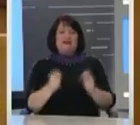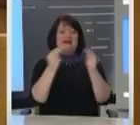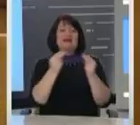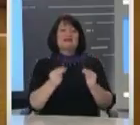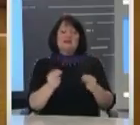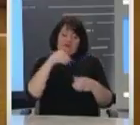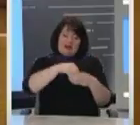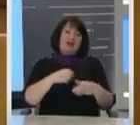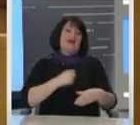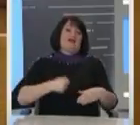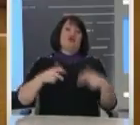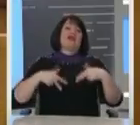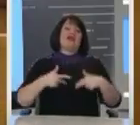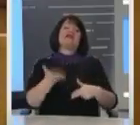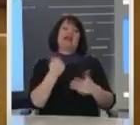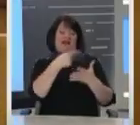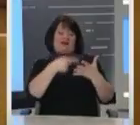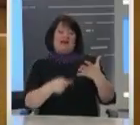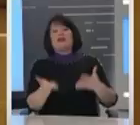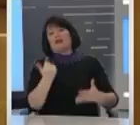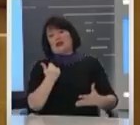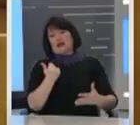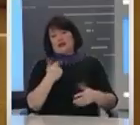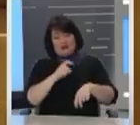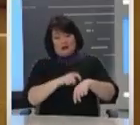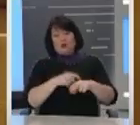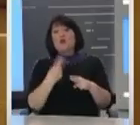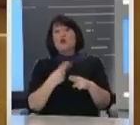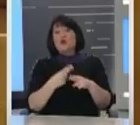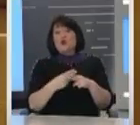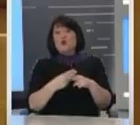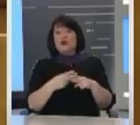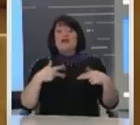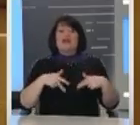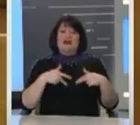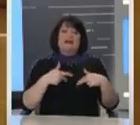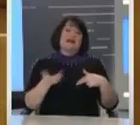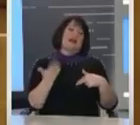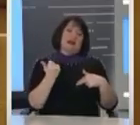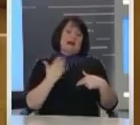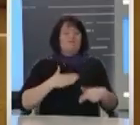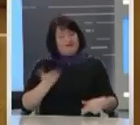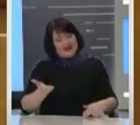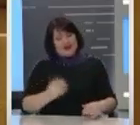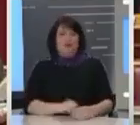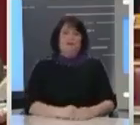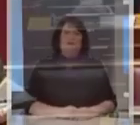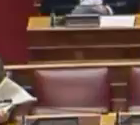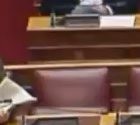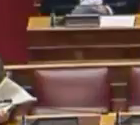έχει, δυστυχώς, αυτή τη κρίσιμη στιγμή για τη χώρα, η κυβερνητική πλειοψηφία. Σας ευχαριστώ.